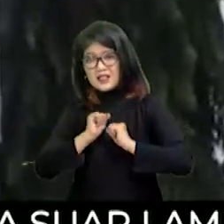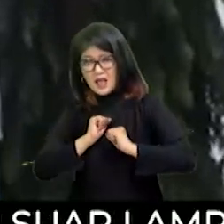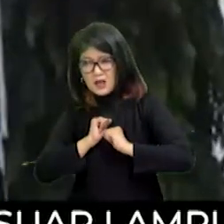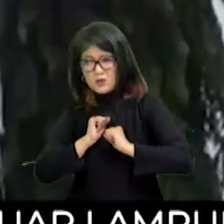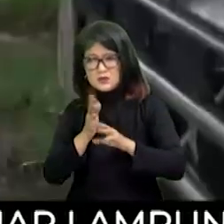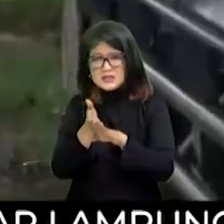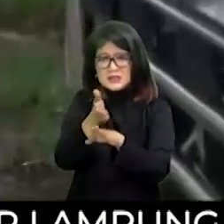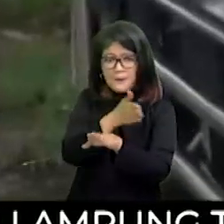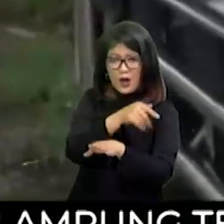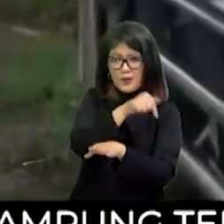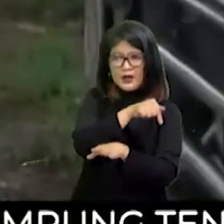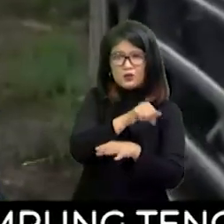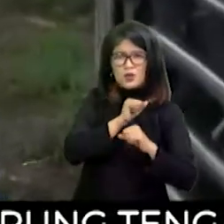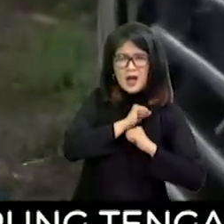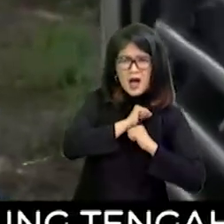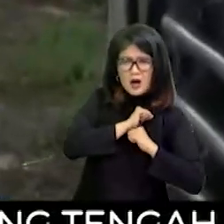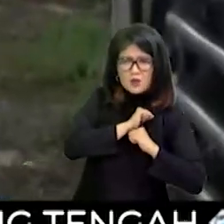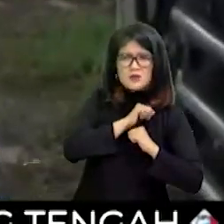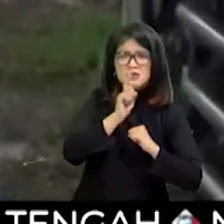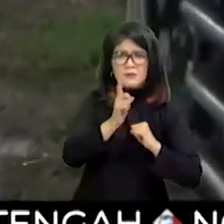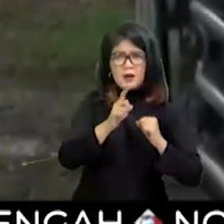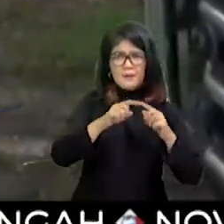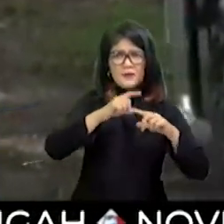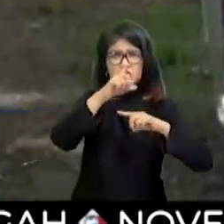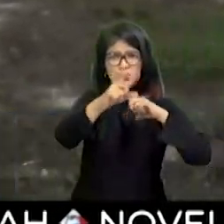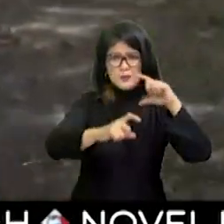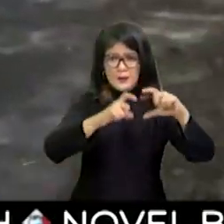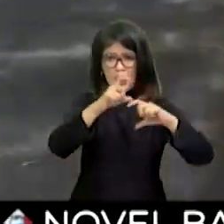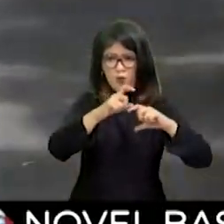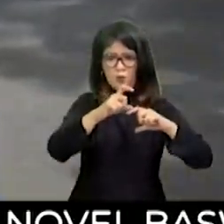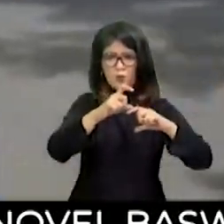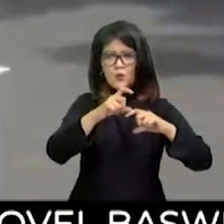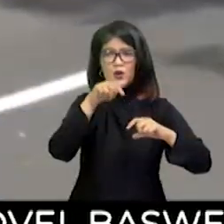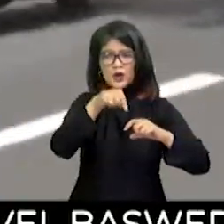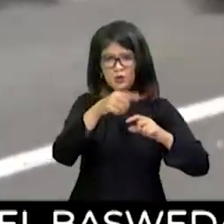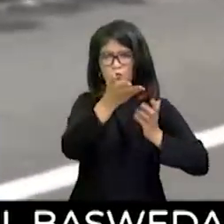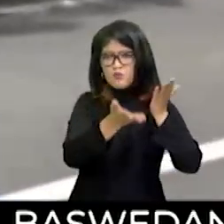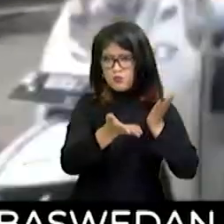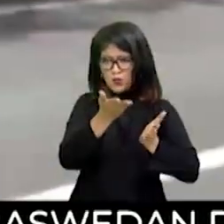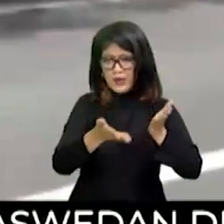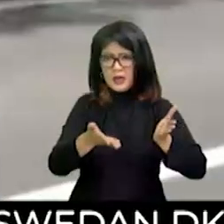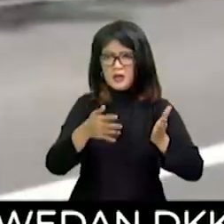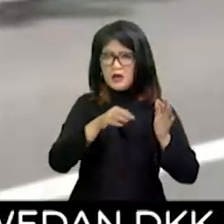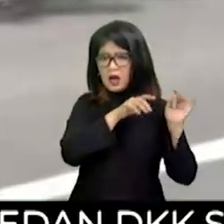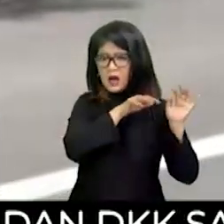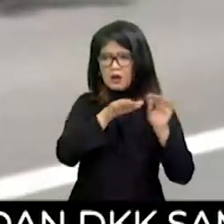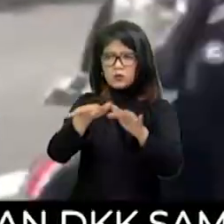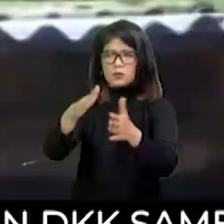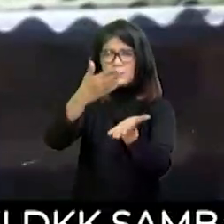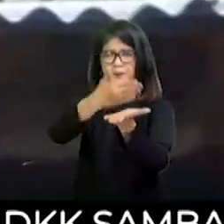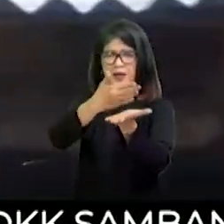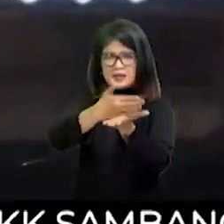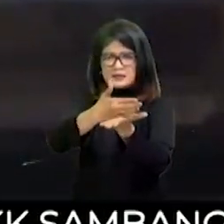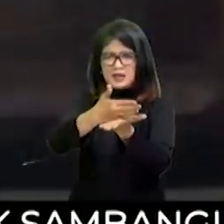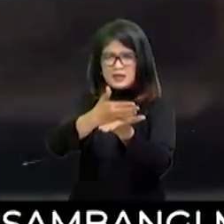warga lantaran dampak abu vulkanik Gunung Semeru yang diprediksi menuju ke kawasan perbatasan Jember Lumajang. Sebelumnya warga sempat